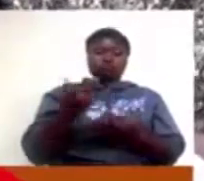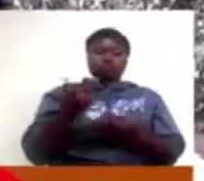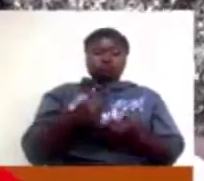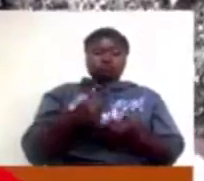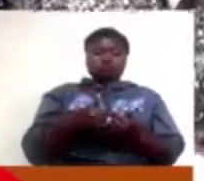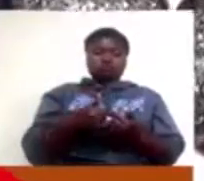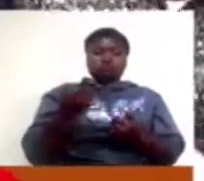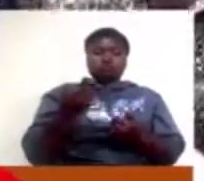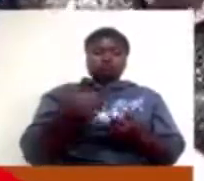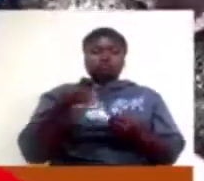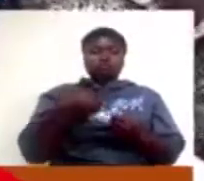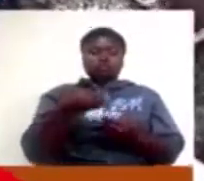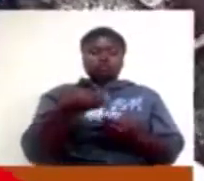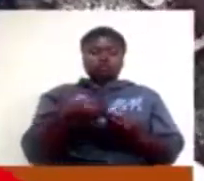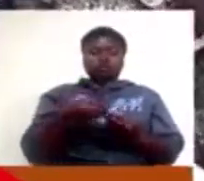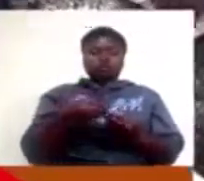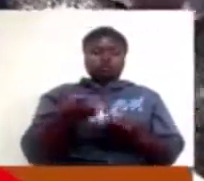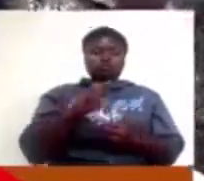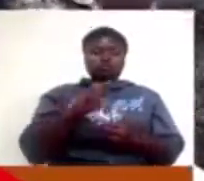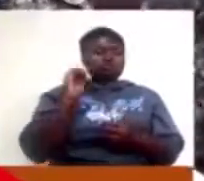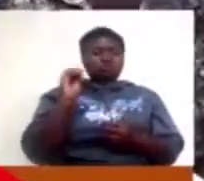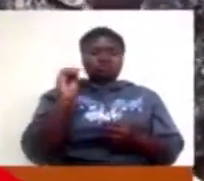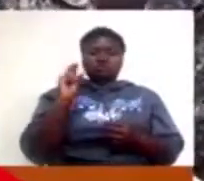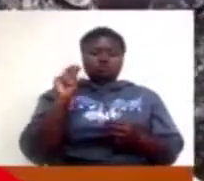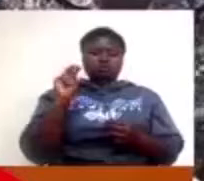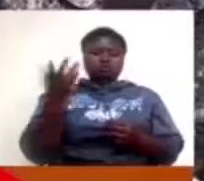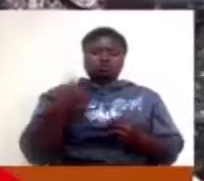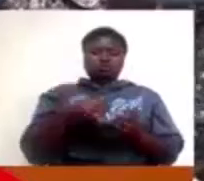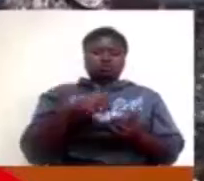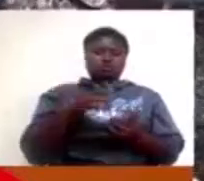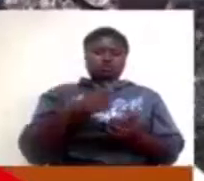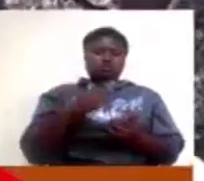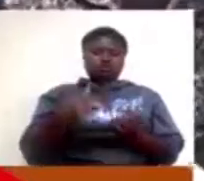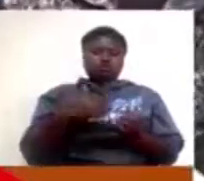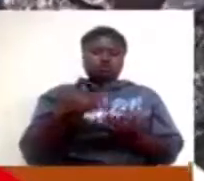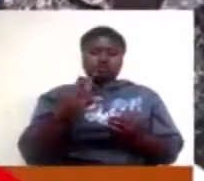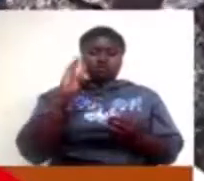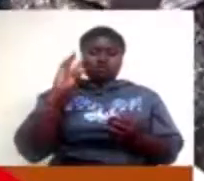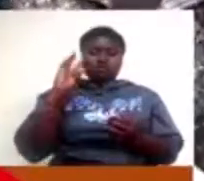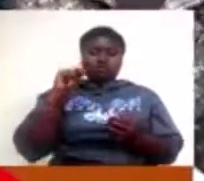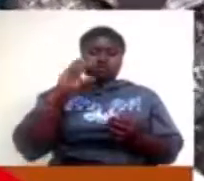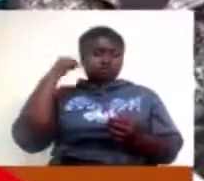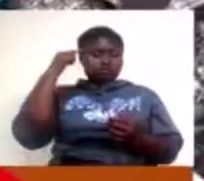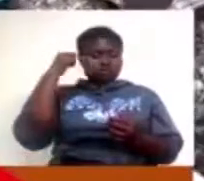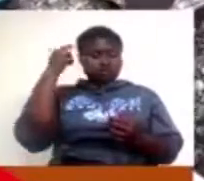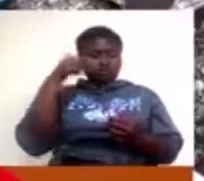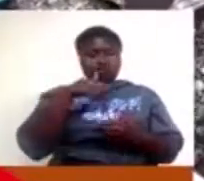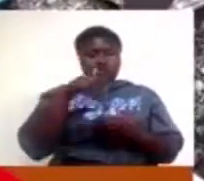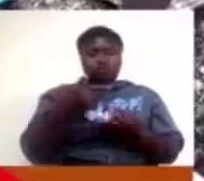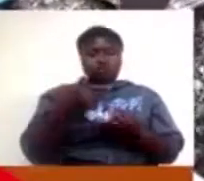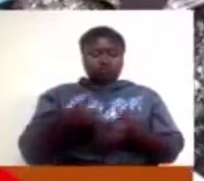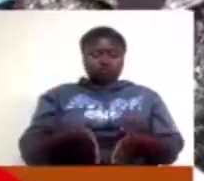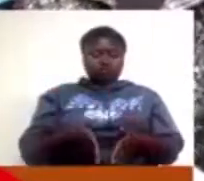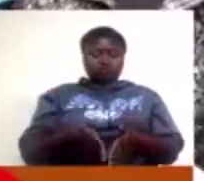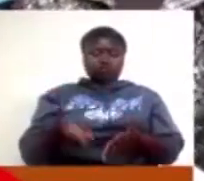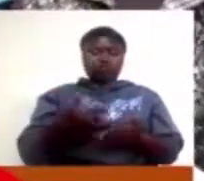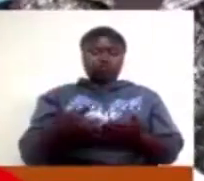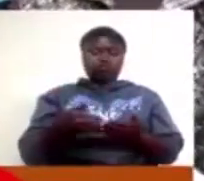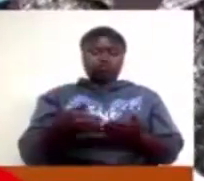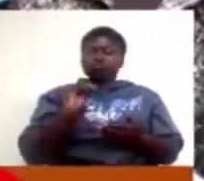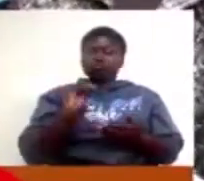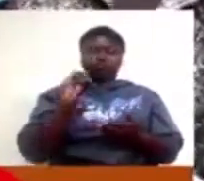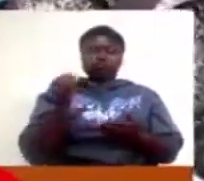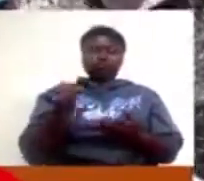kwa vyovyote, kwa chochote, kwa yale maneno ambayo yanafanyika Laikipia na yale ambayo yanafanyika kwa sasa ni dhuluma